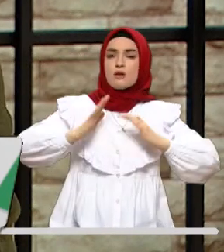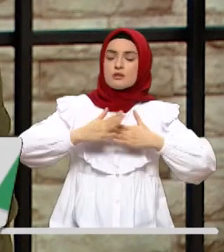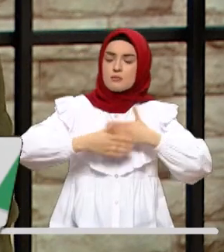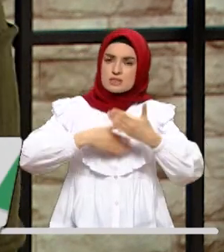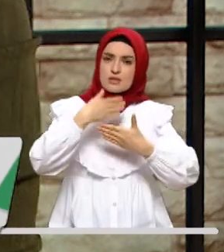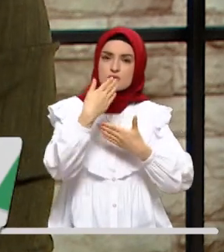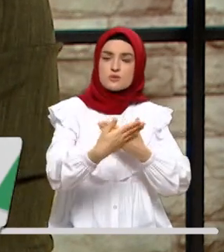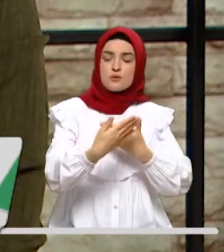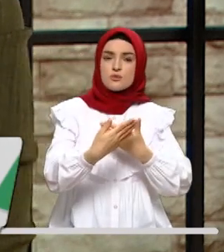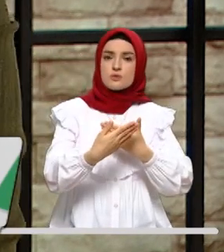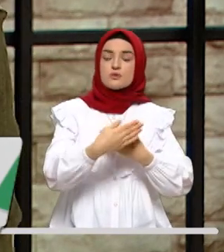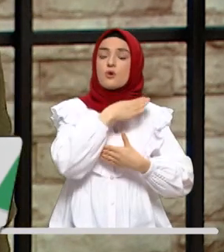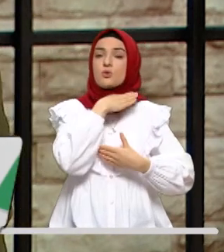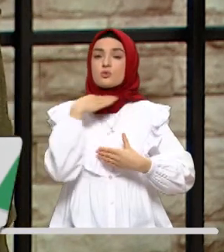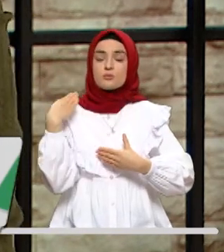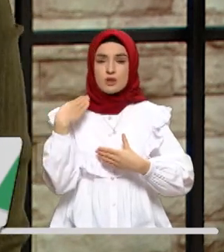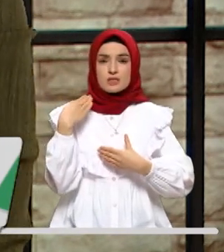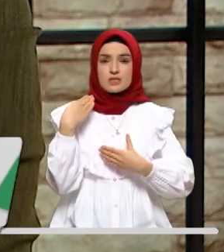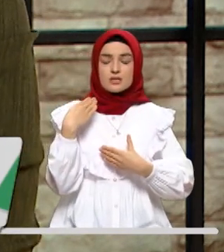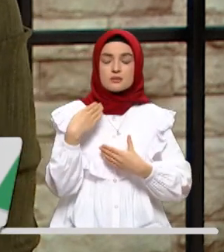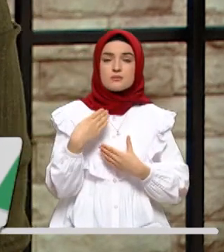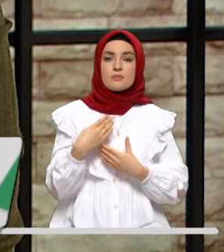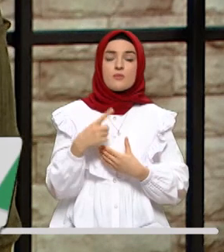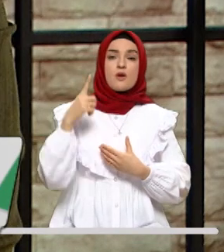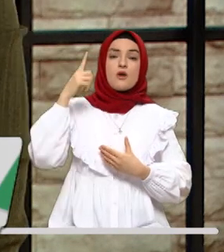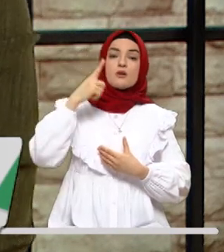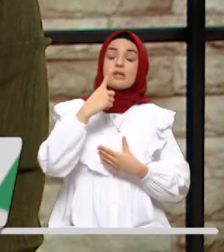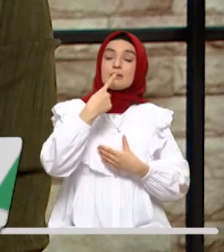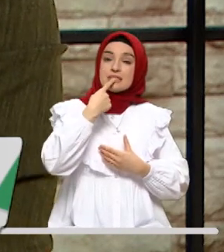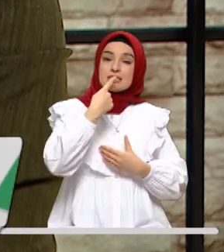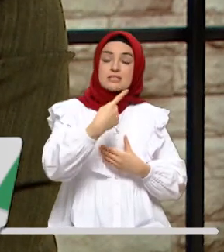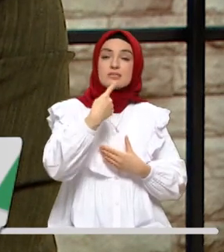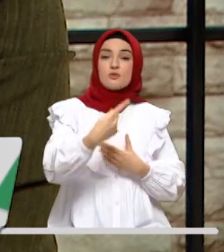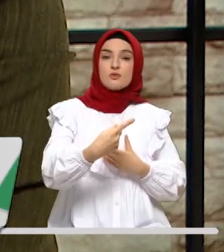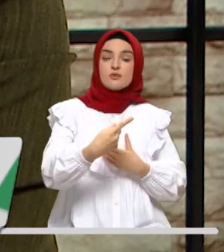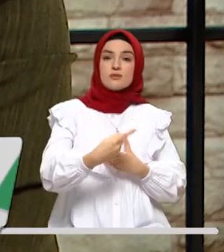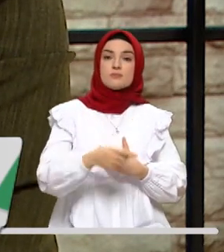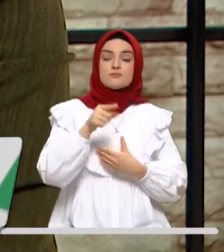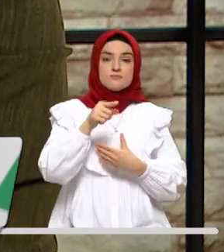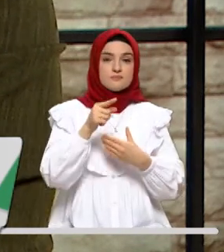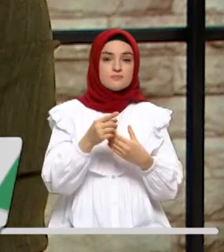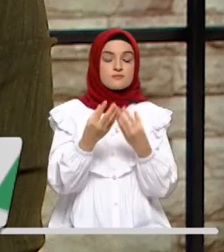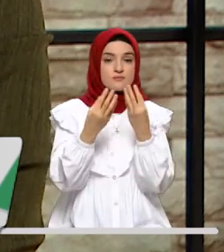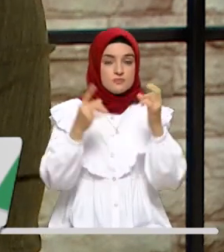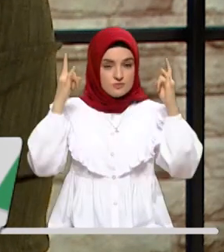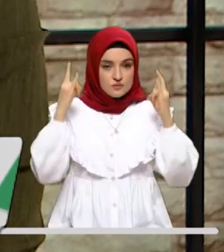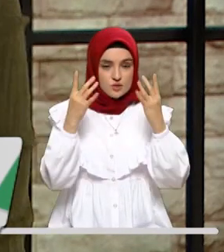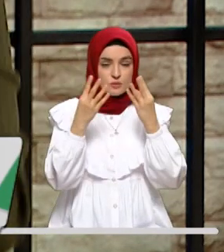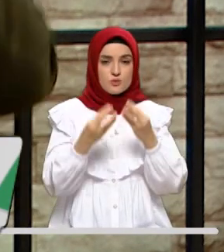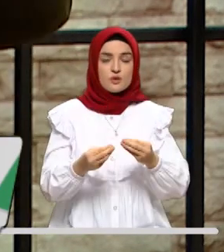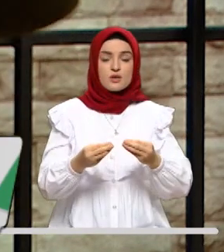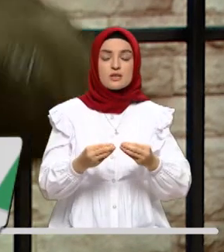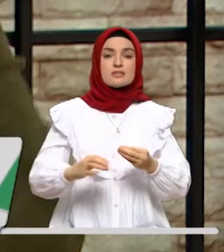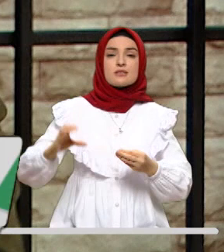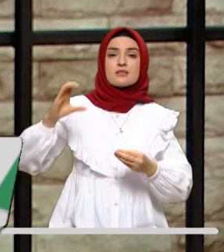kılmaları, ardından kurbanı kesmeleri, tekbirlerle, tehlillerle ve Hacı Bayram Veli'de bulunan minberde İslam